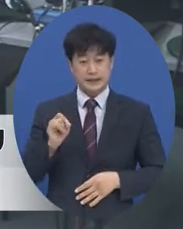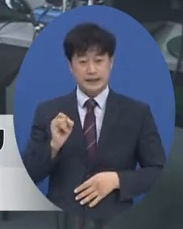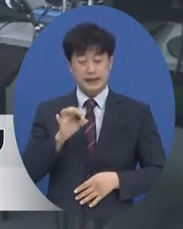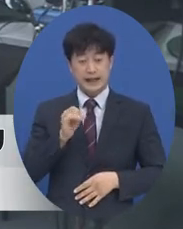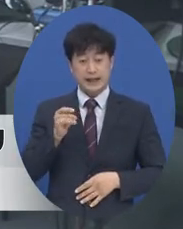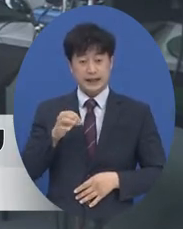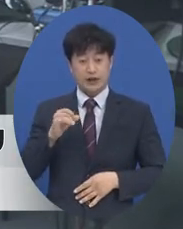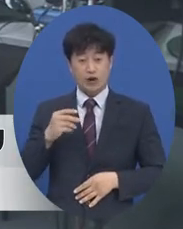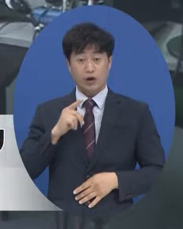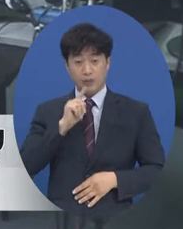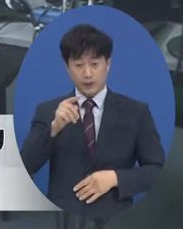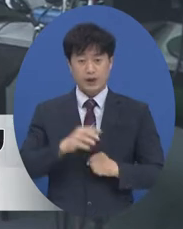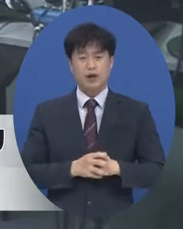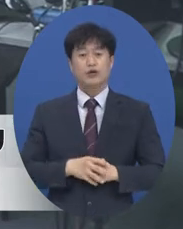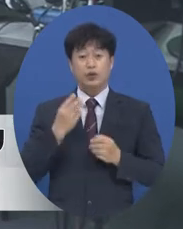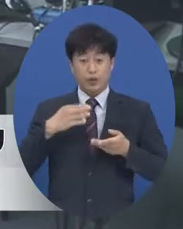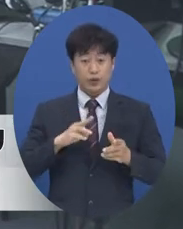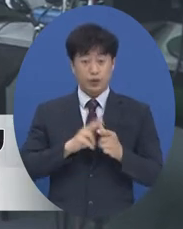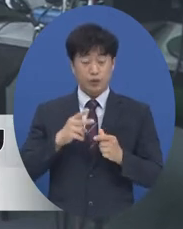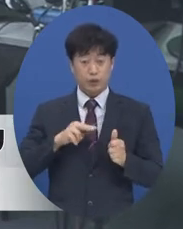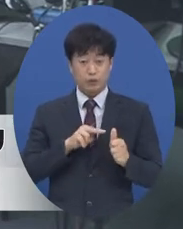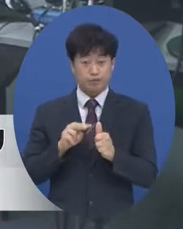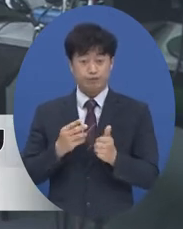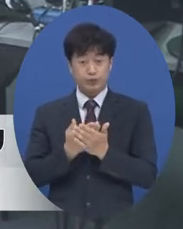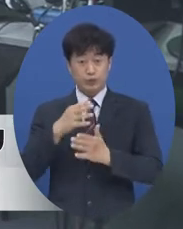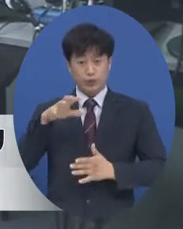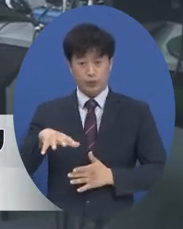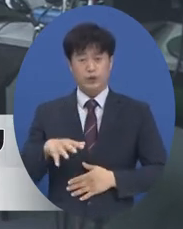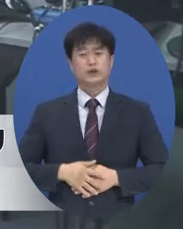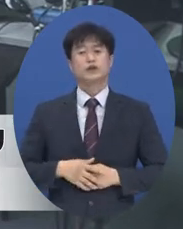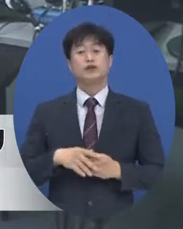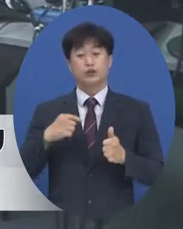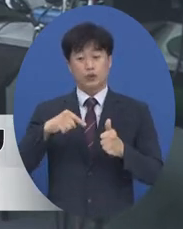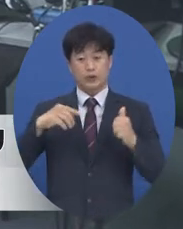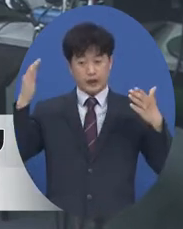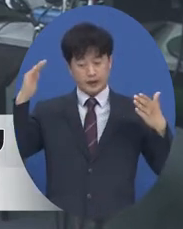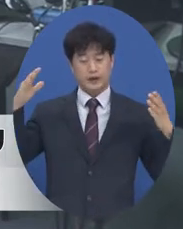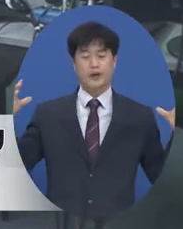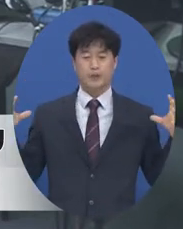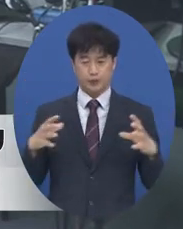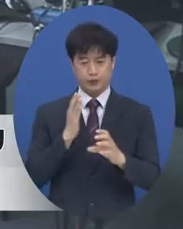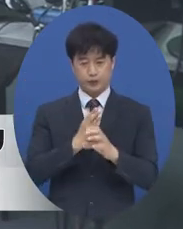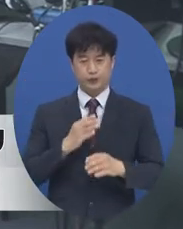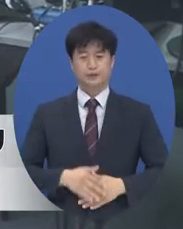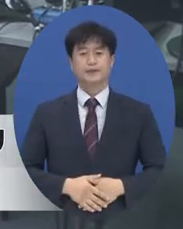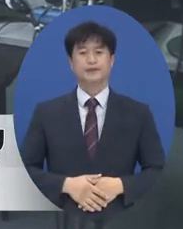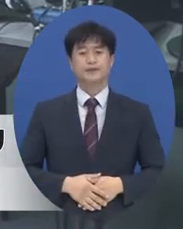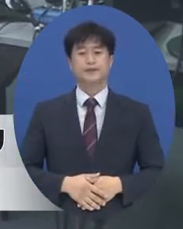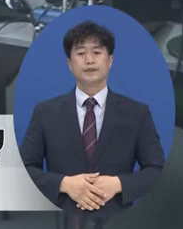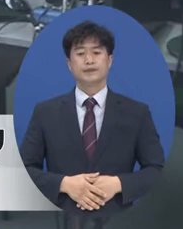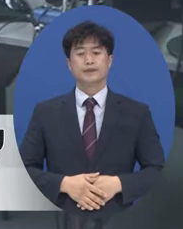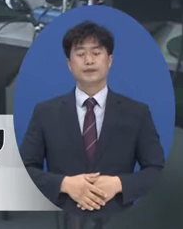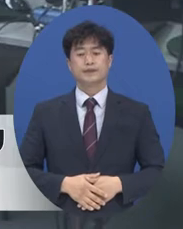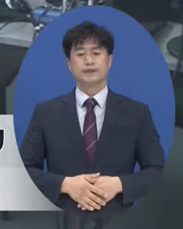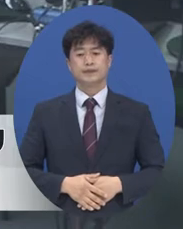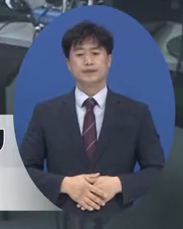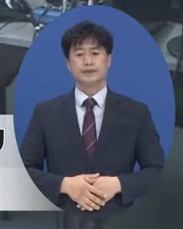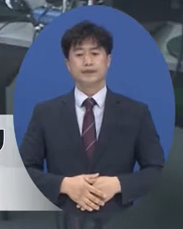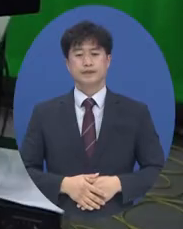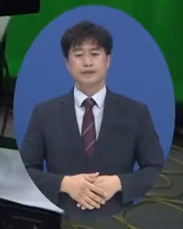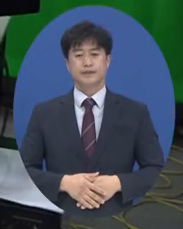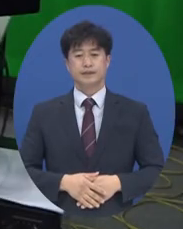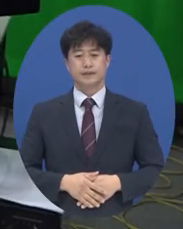콘텐츠 진흥원이 1인 크리에이터 전문 강사를 양성하기 위해 교육생을 모집합니다. 구영슬 기자가 현장 취재했습니다.